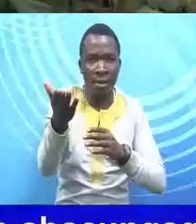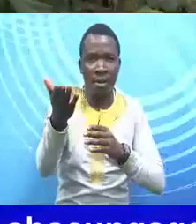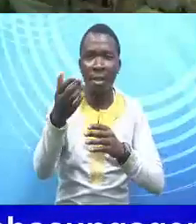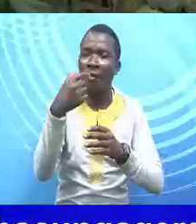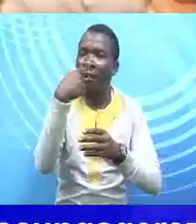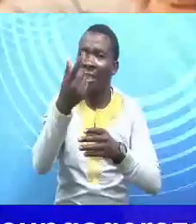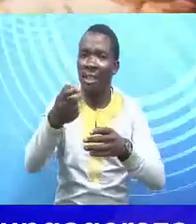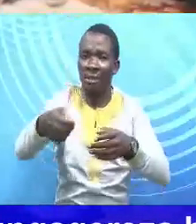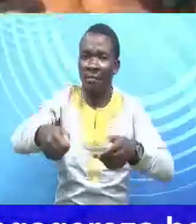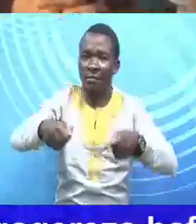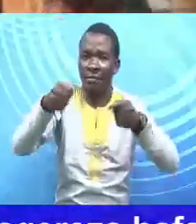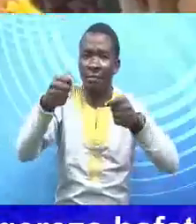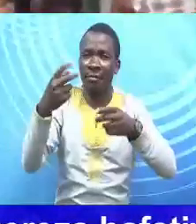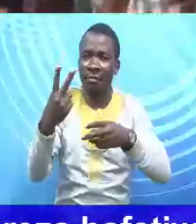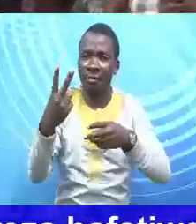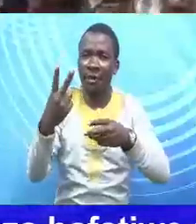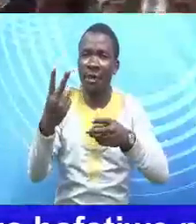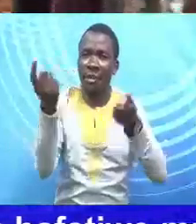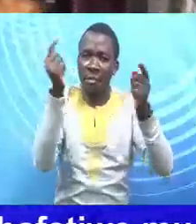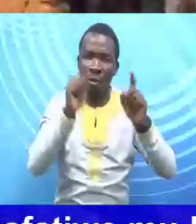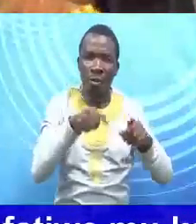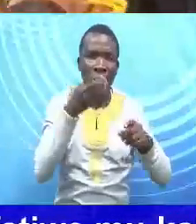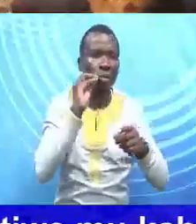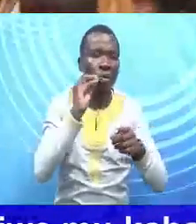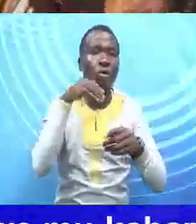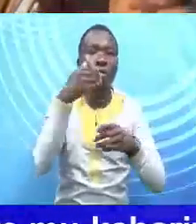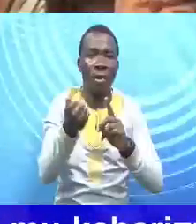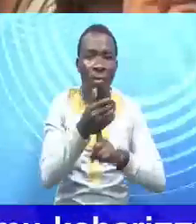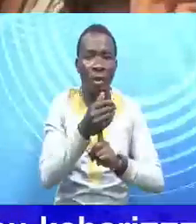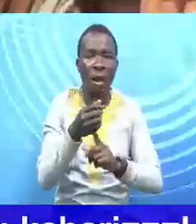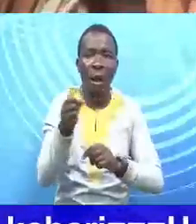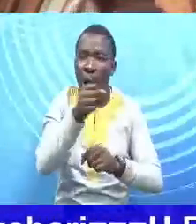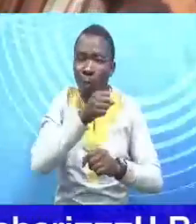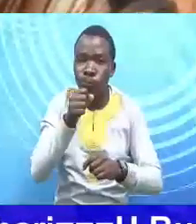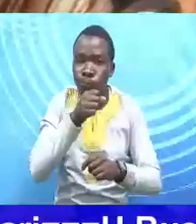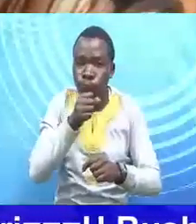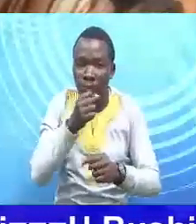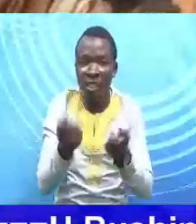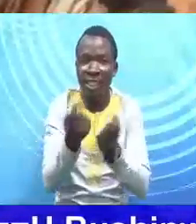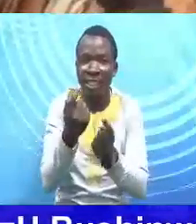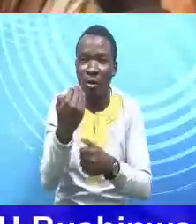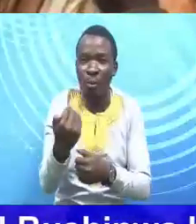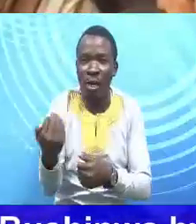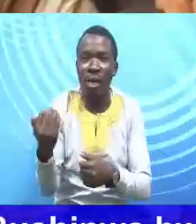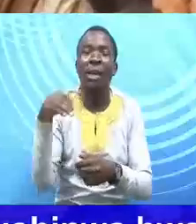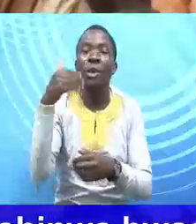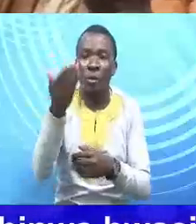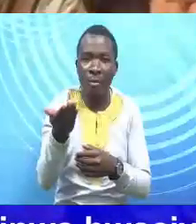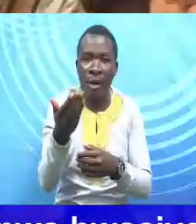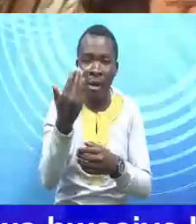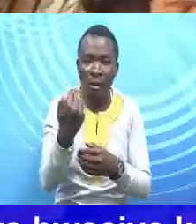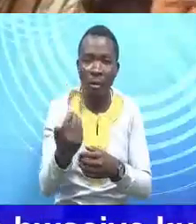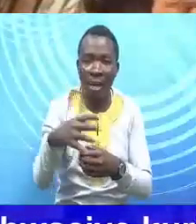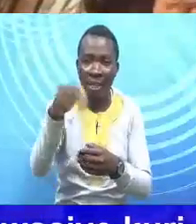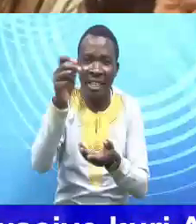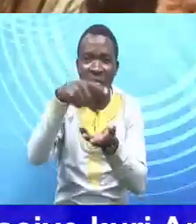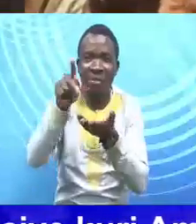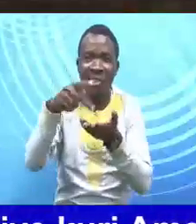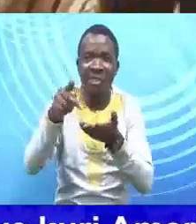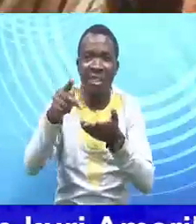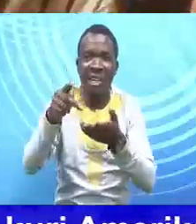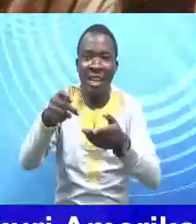rugo nge mbona igikoma nashigishira umwana umwana aje kurangura ngiye kumbona ngo dukese badufashe ndavuga nese uyu